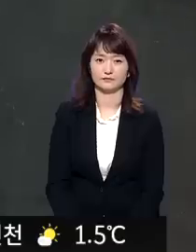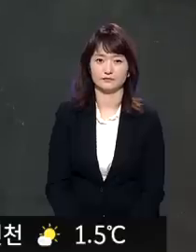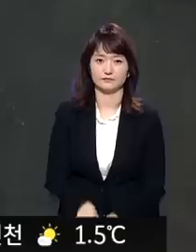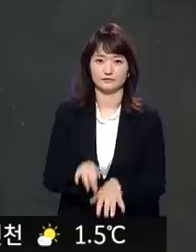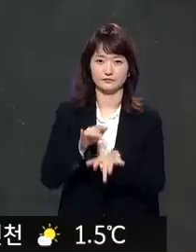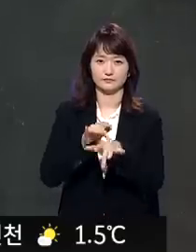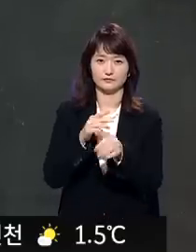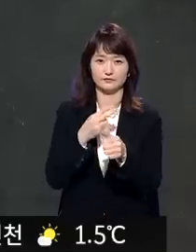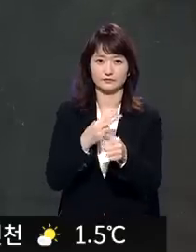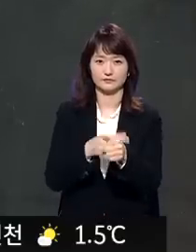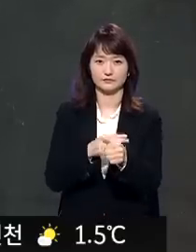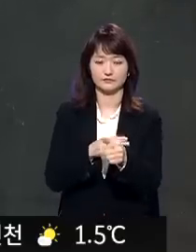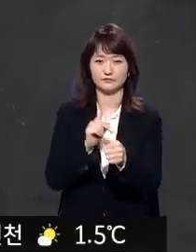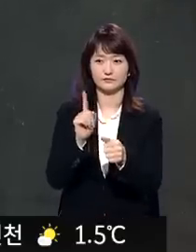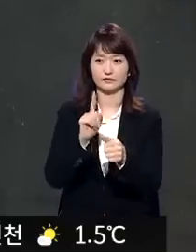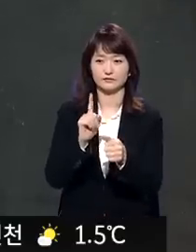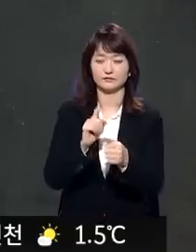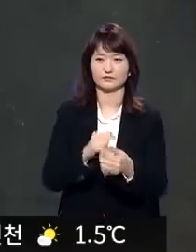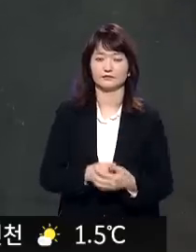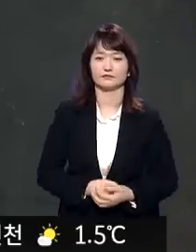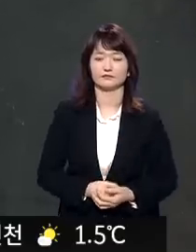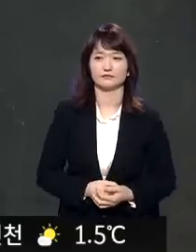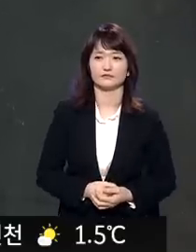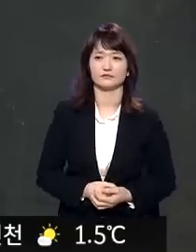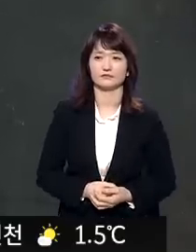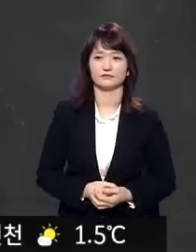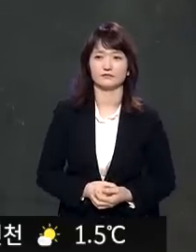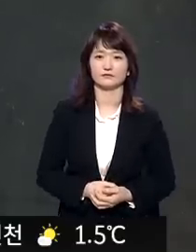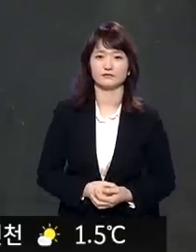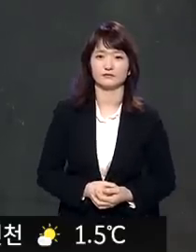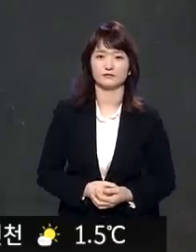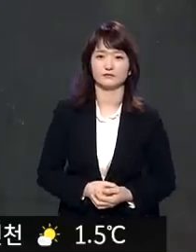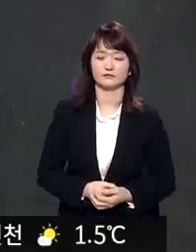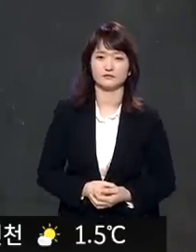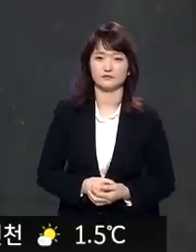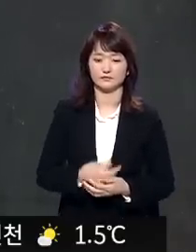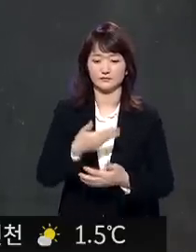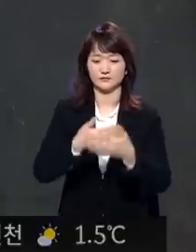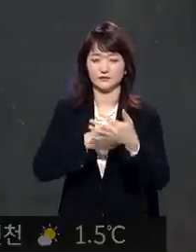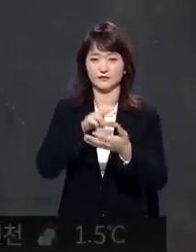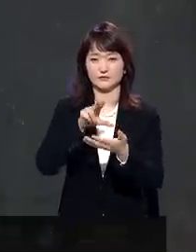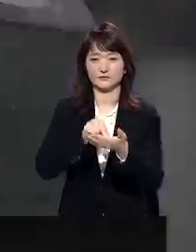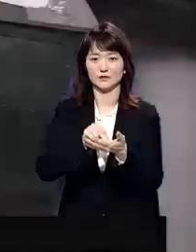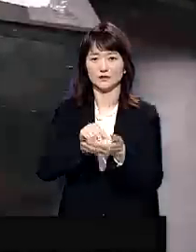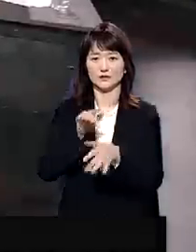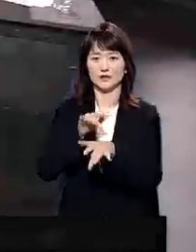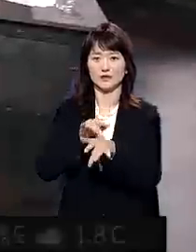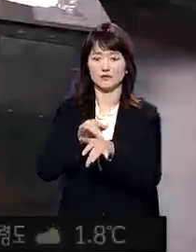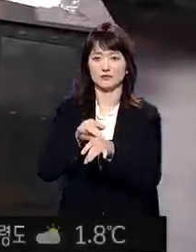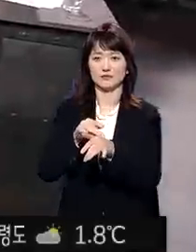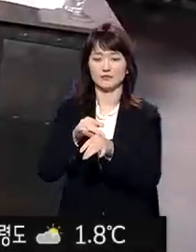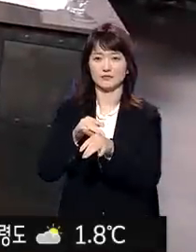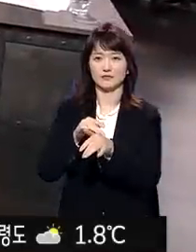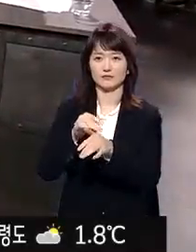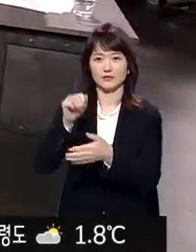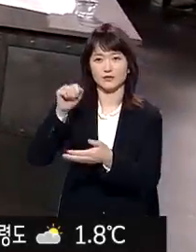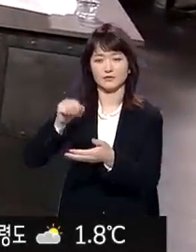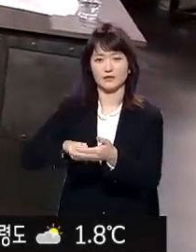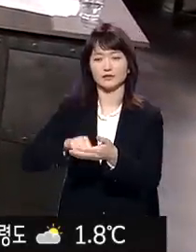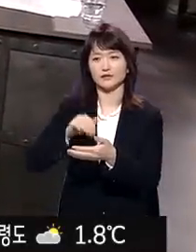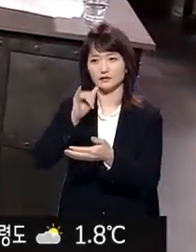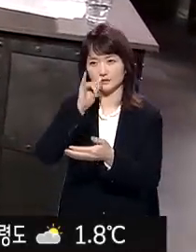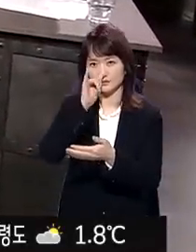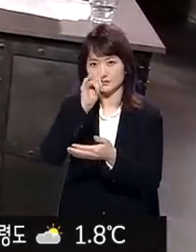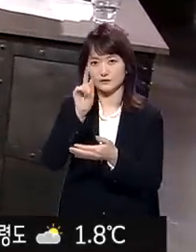악마 교사. 하하, 악마 판사라는 드라마 제목은 봤는데 이건 뭐 교사 관련된 또 사건인가 봅니다.